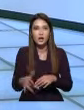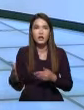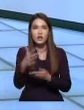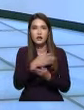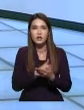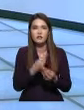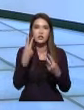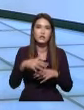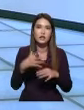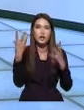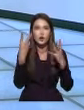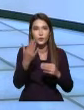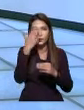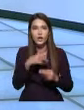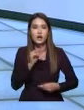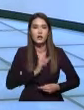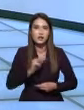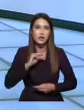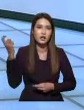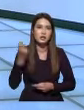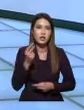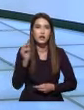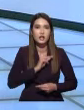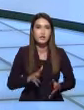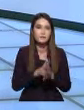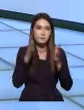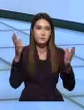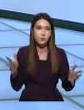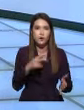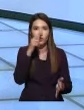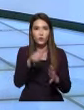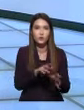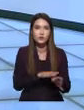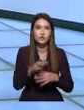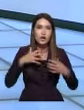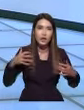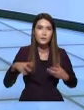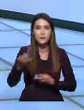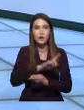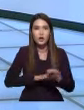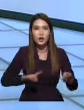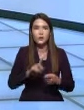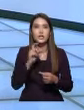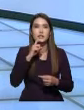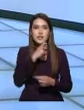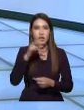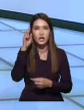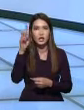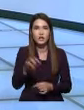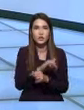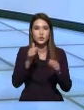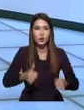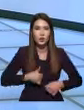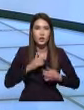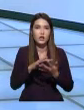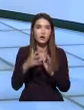дала түсінде ала жазда еңбек еткен шаруалардың еңбегі орасан. Төскейін толтыра мал өргізген жандарда ел экономикасын арттыруға үлес қосып отыр.